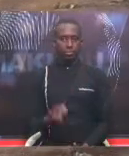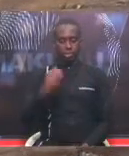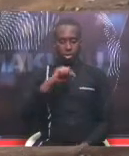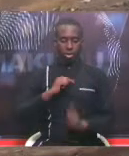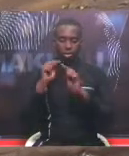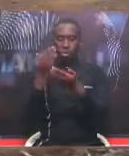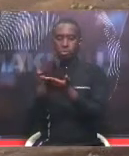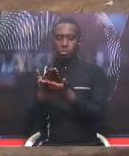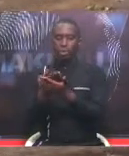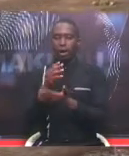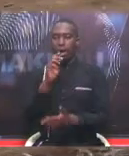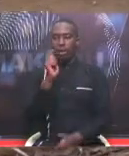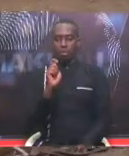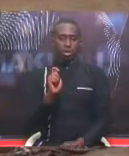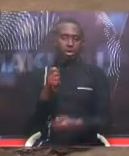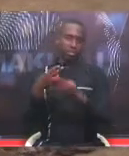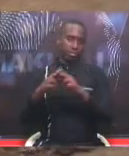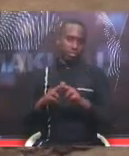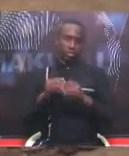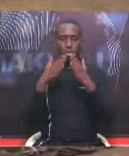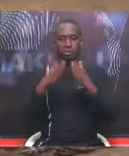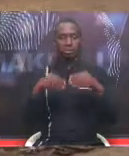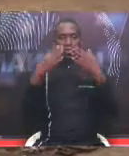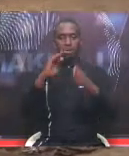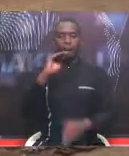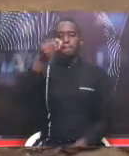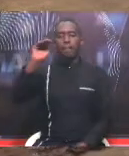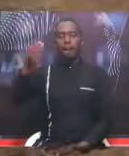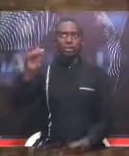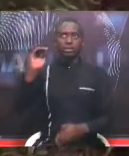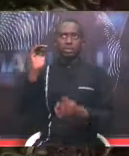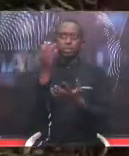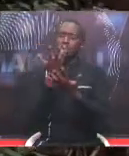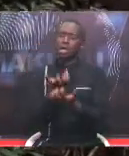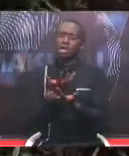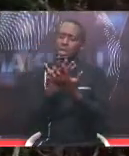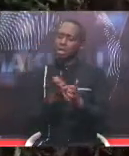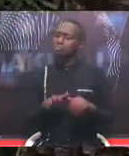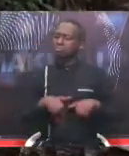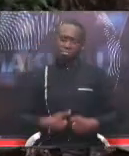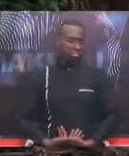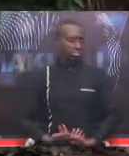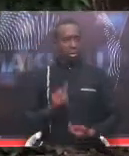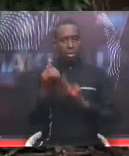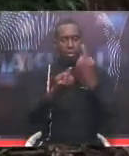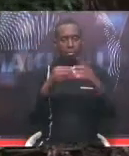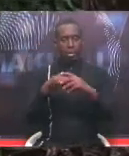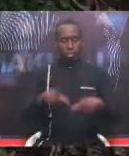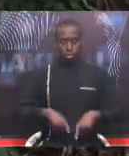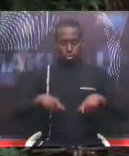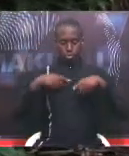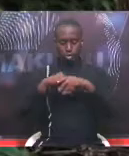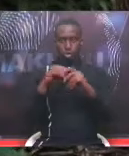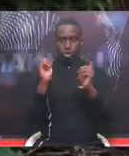gutira wese ubuyobozi buravuga ngo batabaha amabati tugategereza twararambi oya ntago none si bamwe mu batuye mu mudugudu